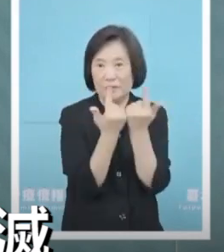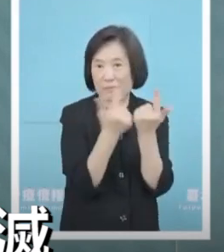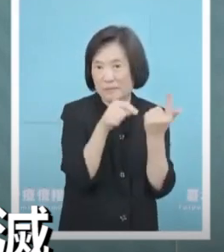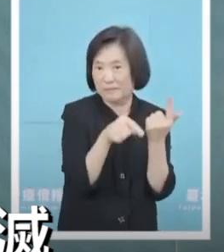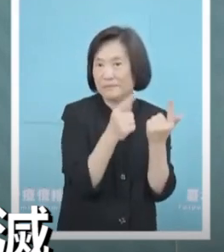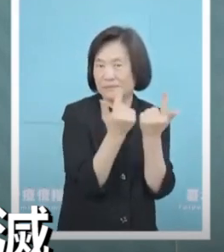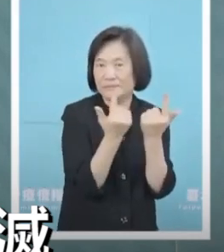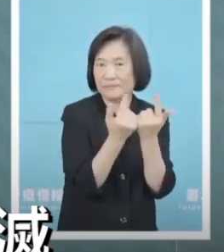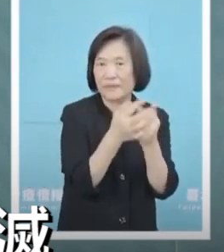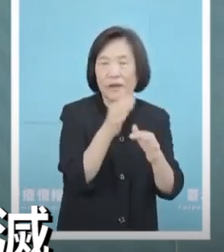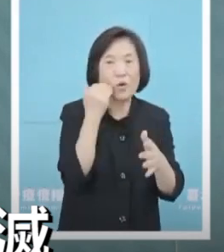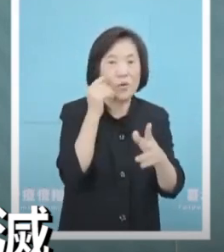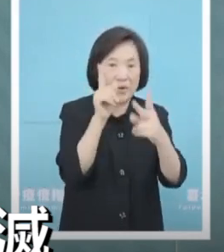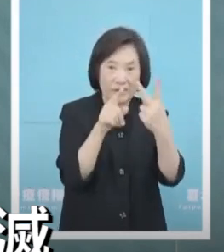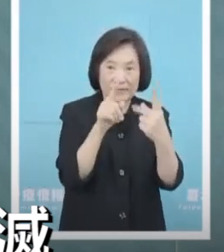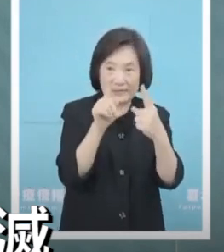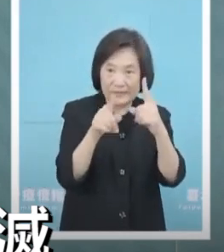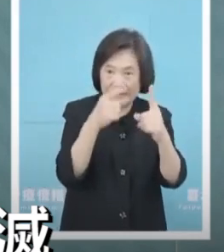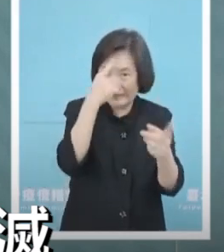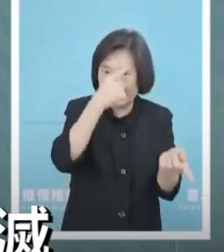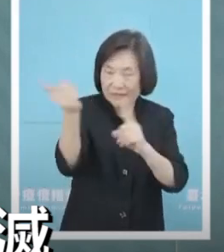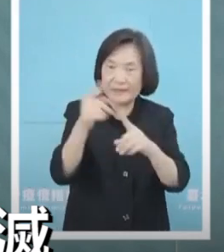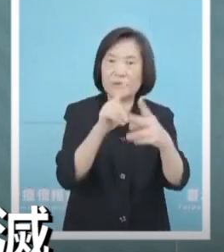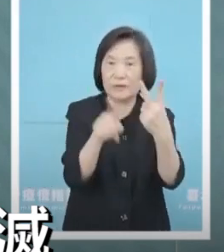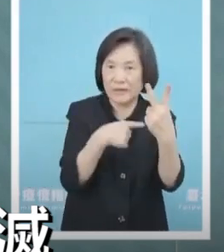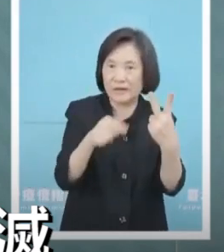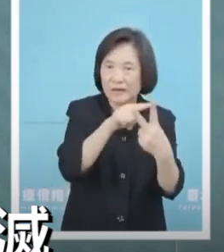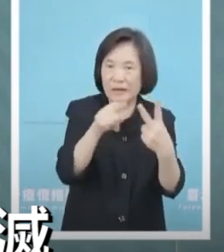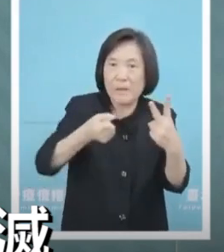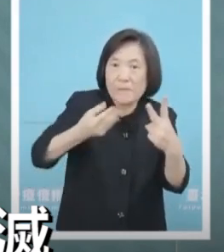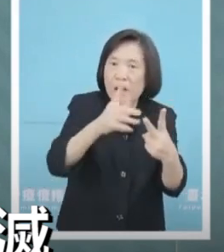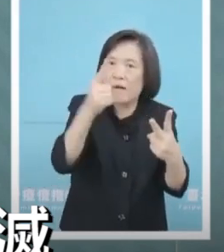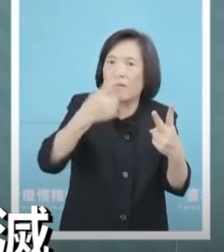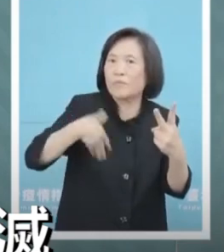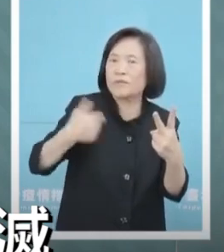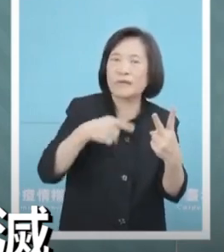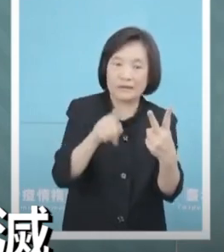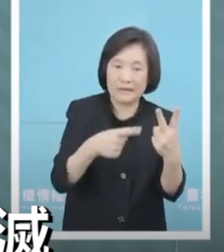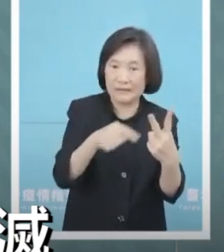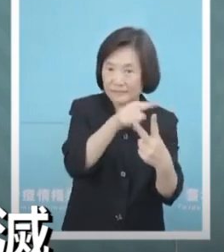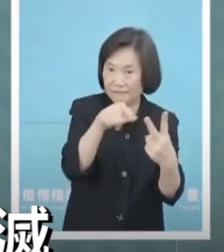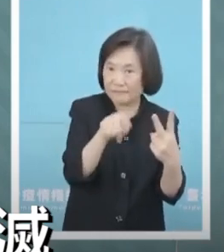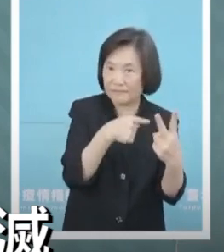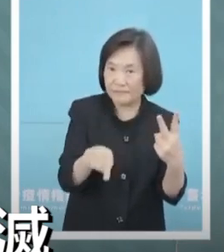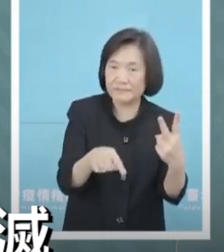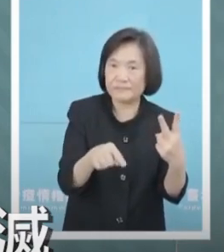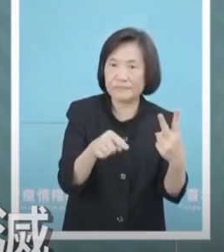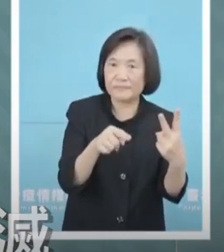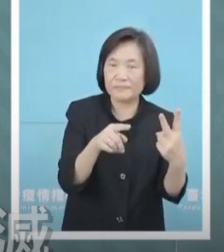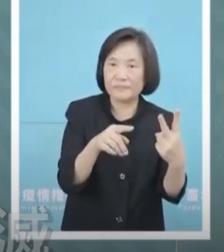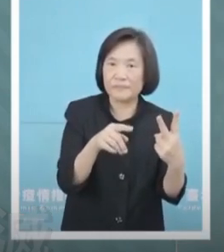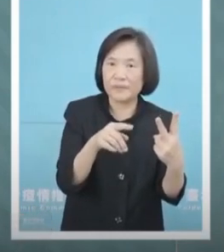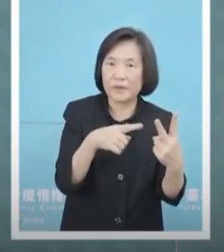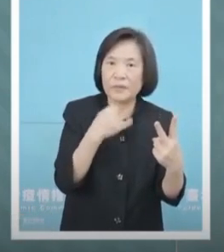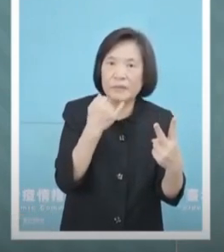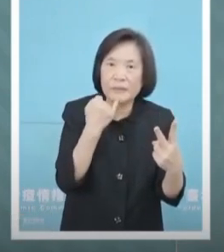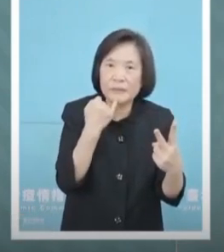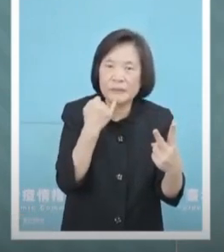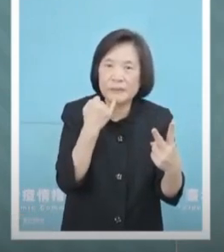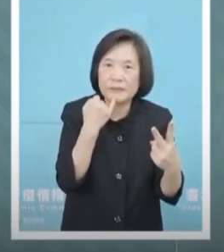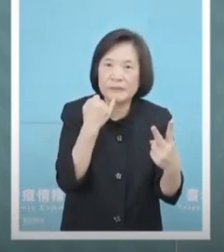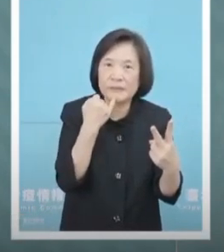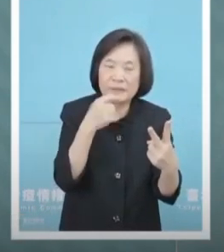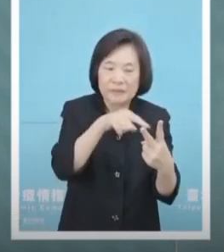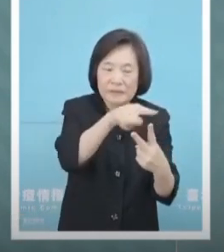讲，每天只有2个不明原因的感染源的，我们是不是就花很大力